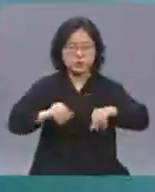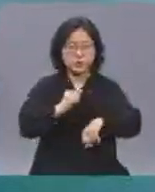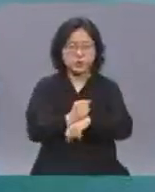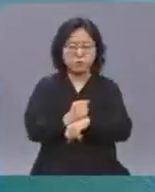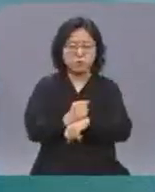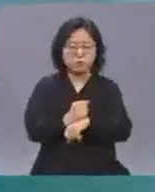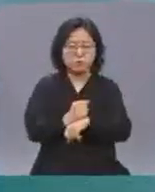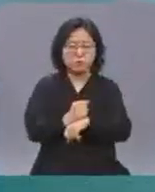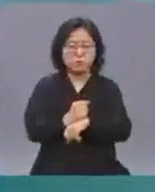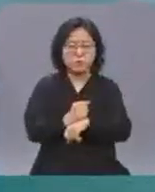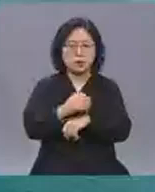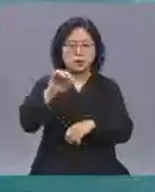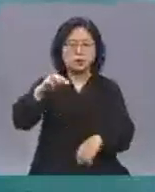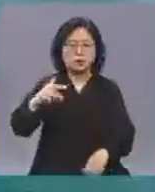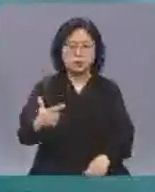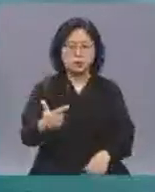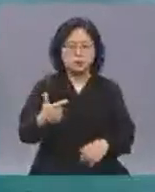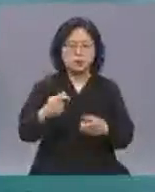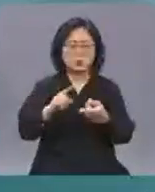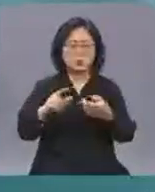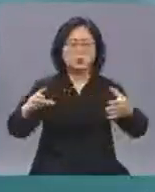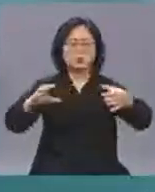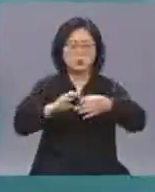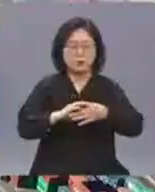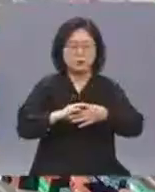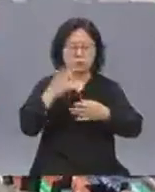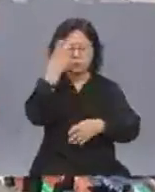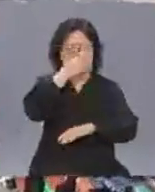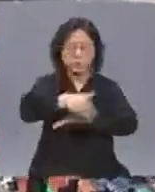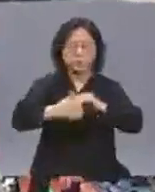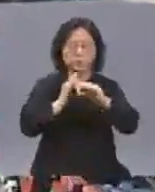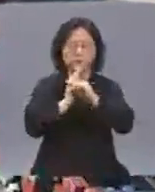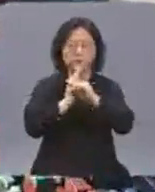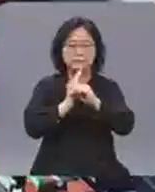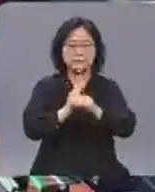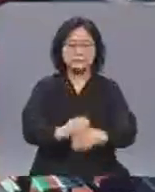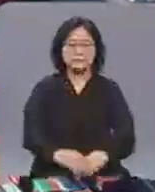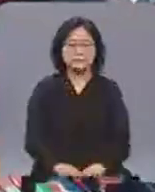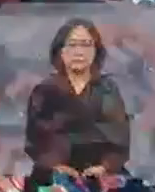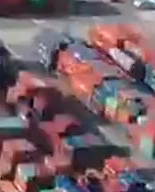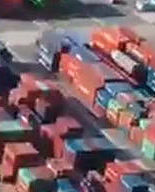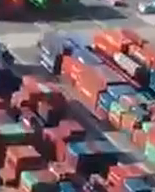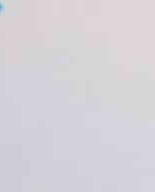항로가 개설되지 않은 유촌지역 항로와의 연계성도 검토할 계획입니다